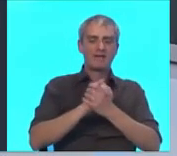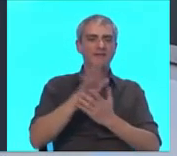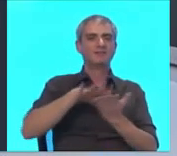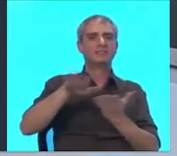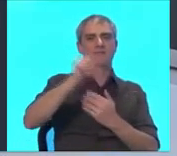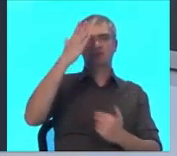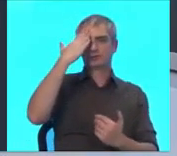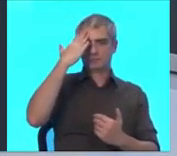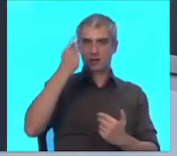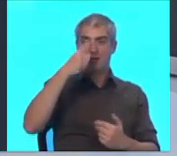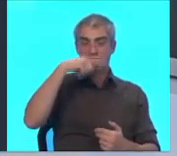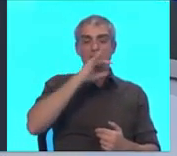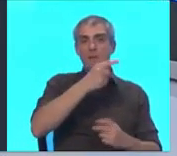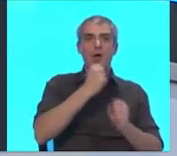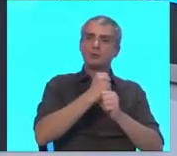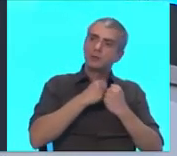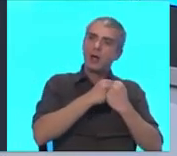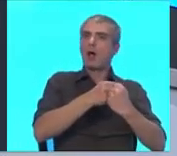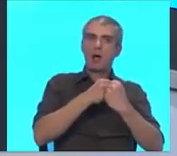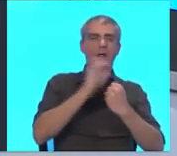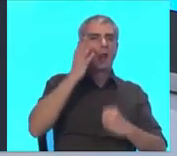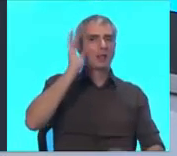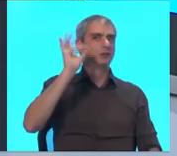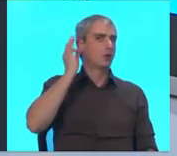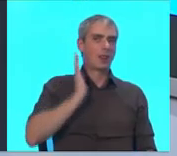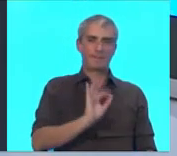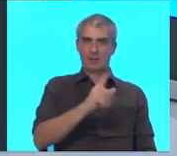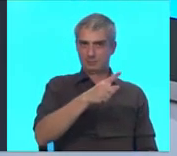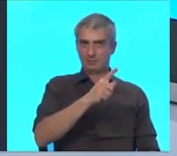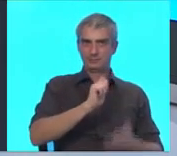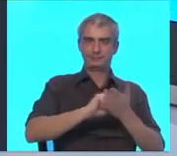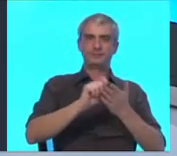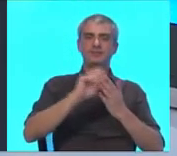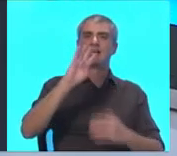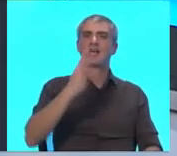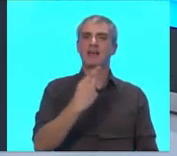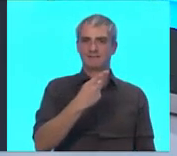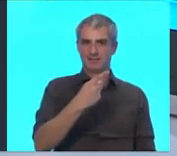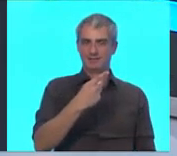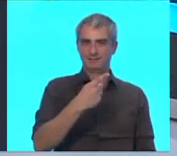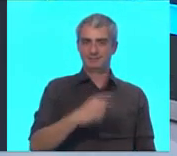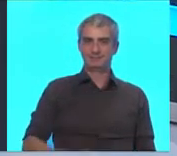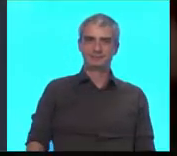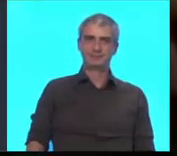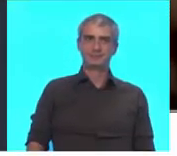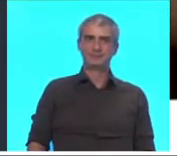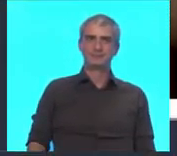המוכרת, ואביה מנהל את המלחמה על עתידה. נופר משה עם הפרק הרביעי בסדרה נלחמים על הילדים.